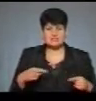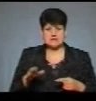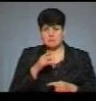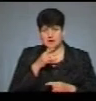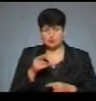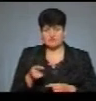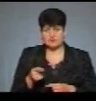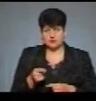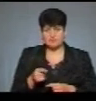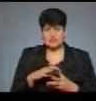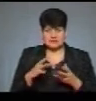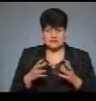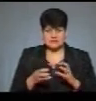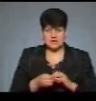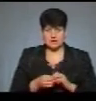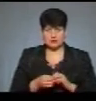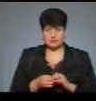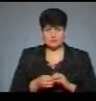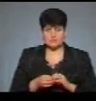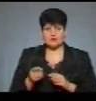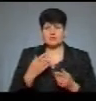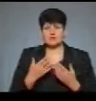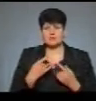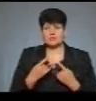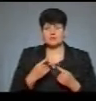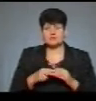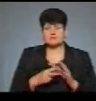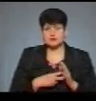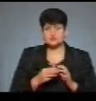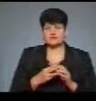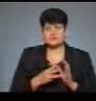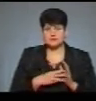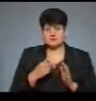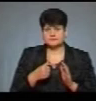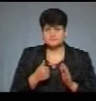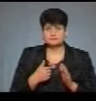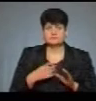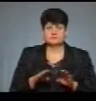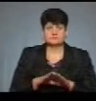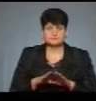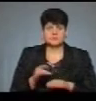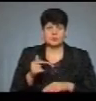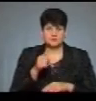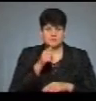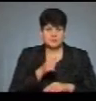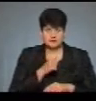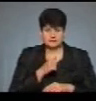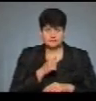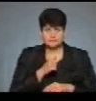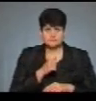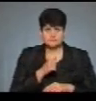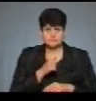у Тернопіль. Загалом, якщо ми говоримо порівняння з 17-18 року, ми порівнюємо грудні місяці,